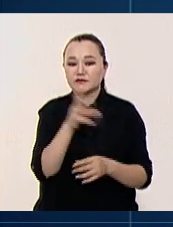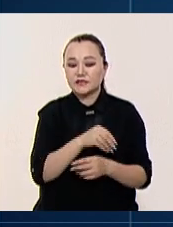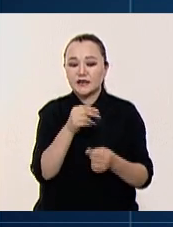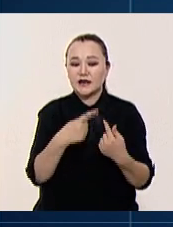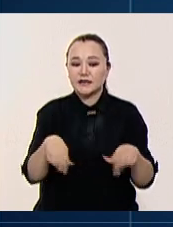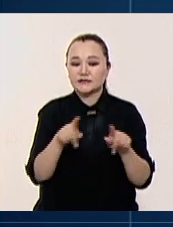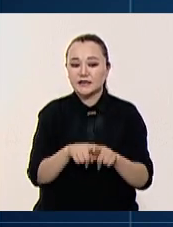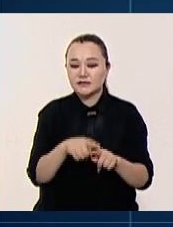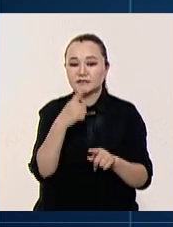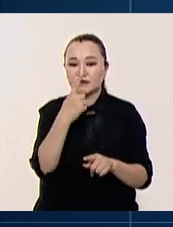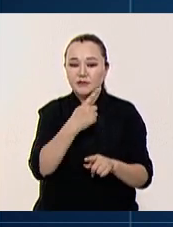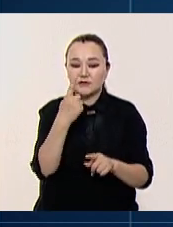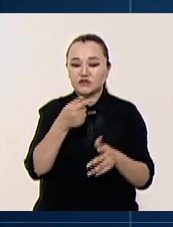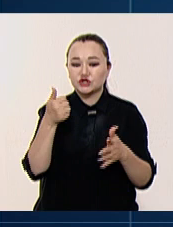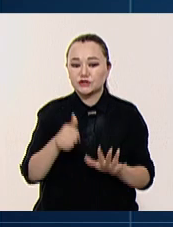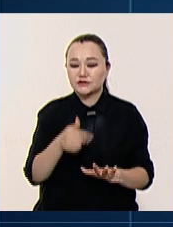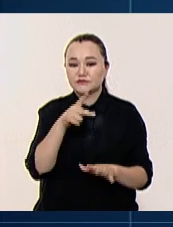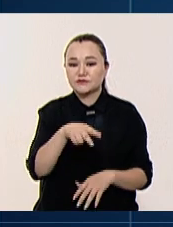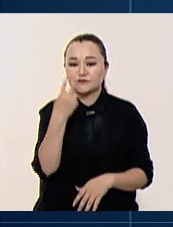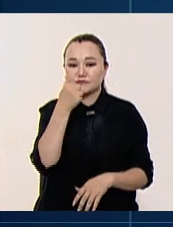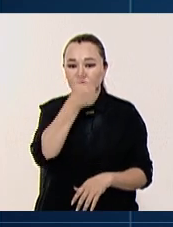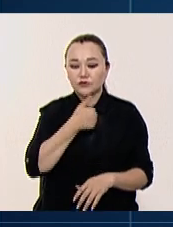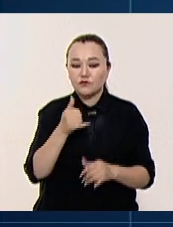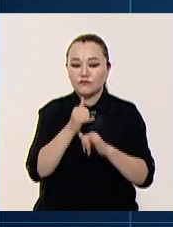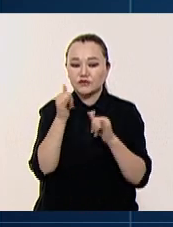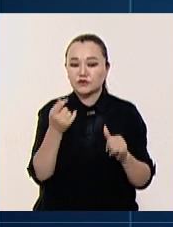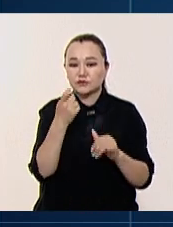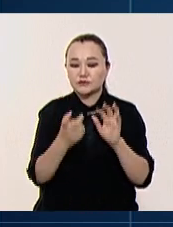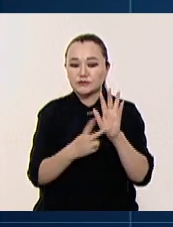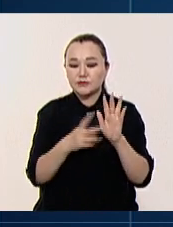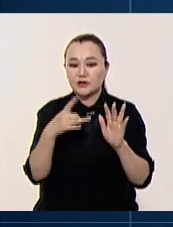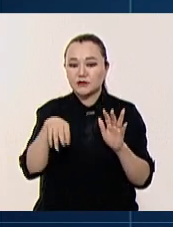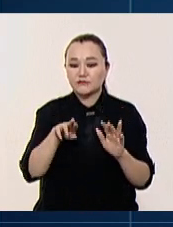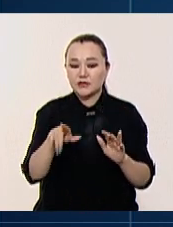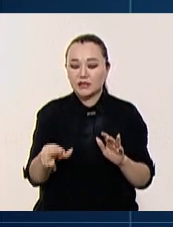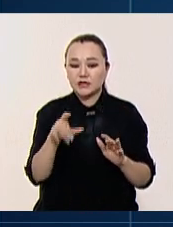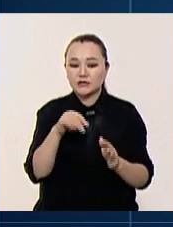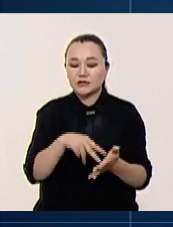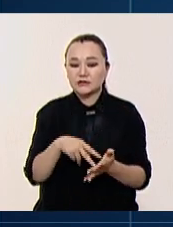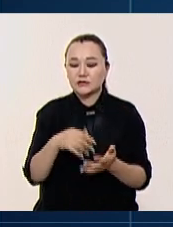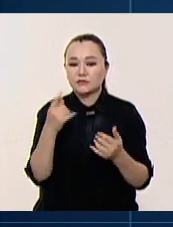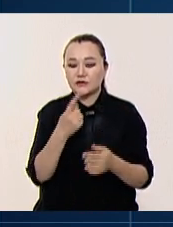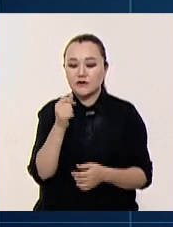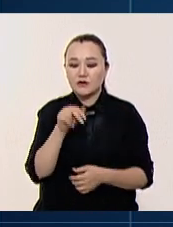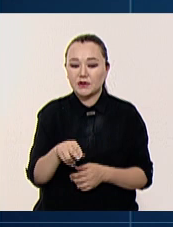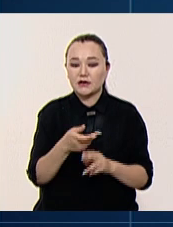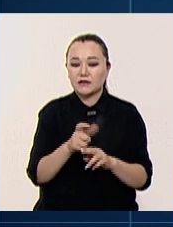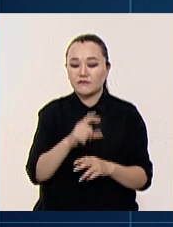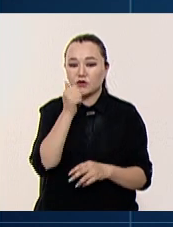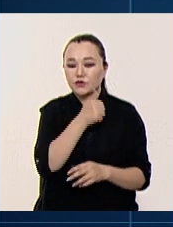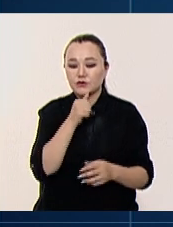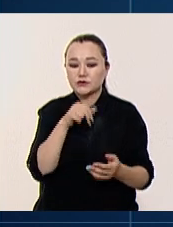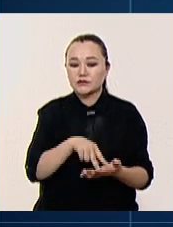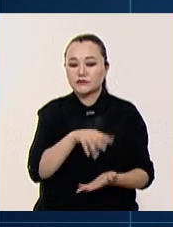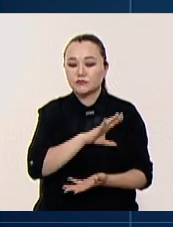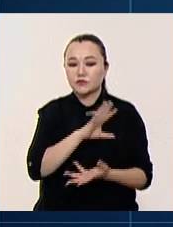микрофинансовых организаций за первый квартал 2022 года увеличился на 107 миллиардов тенге. По состоянию на 1 апреля этого года составил